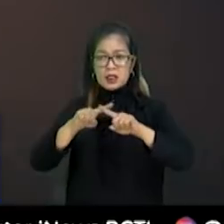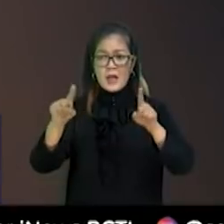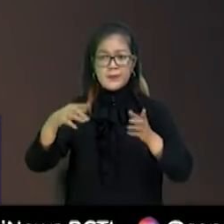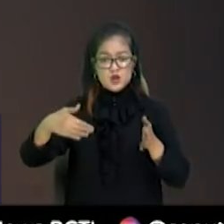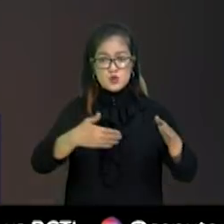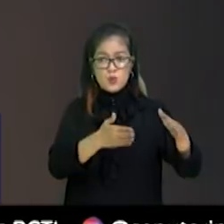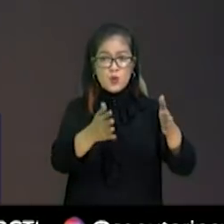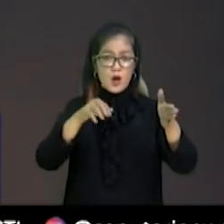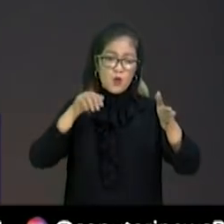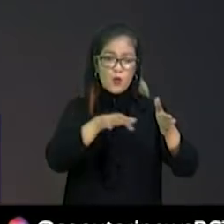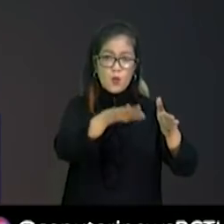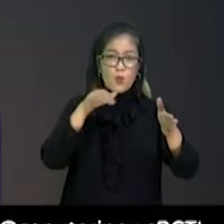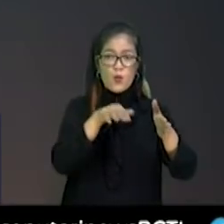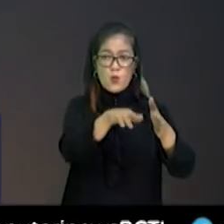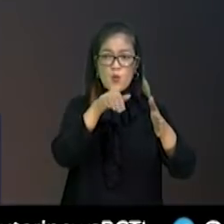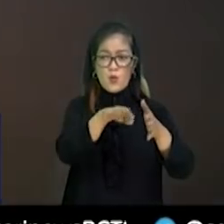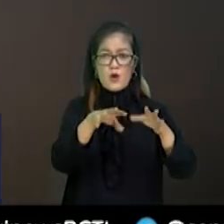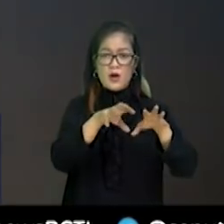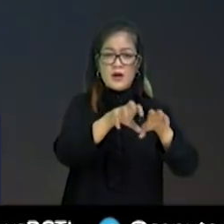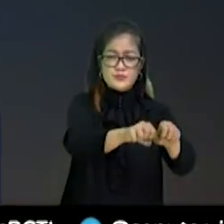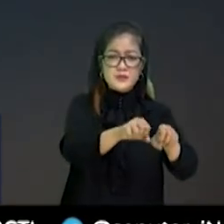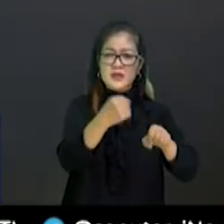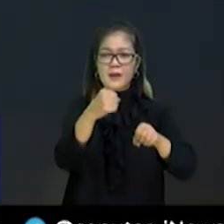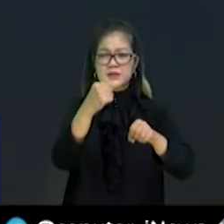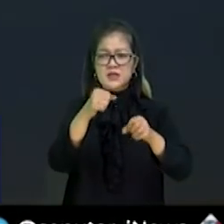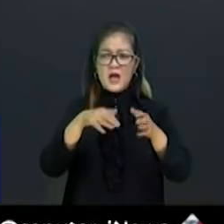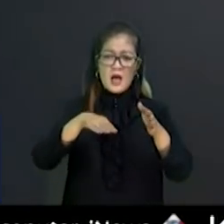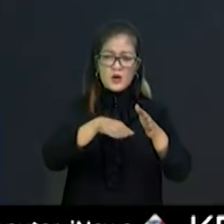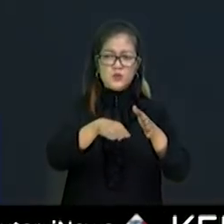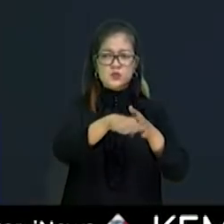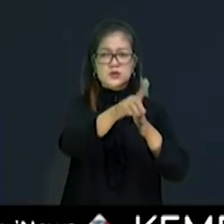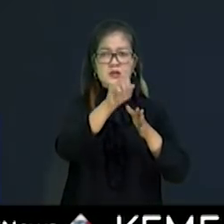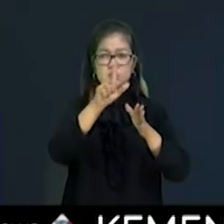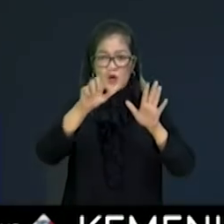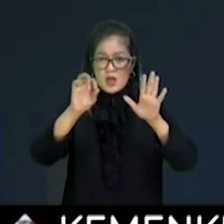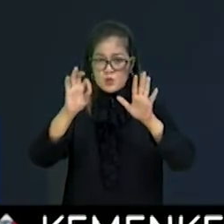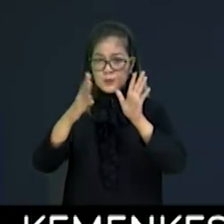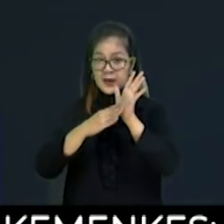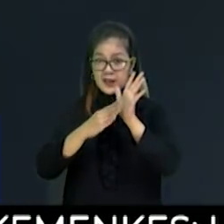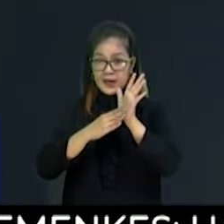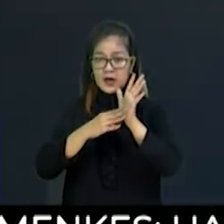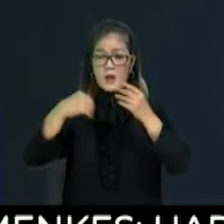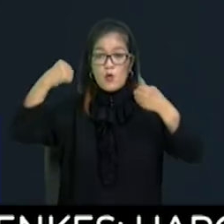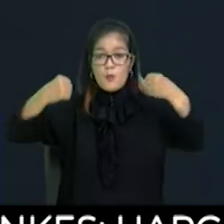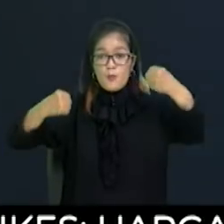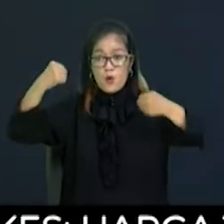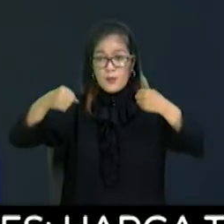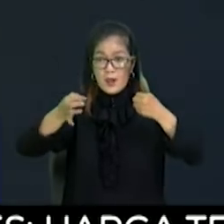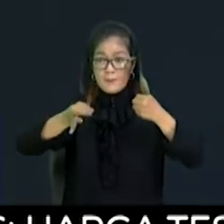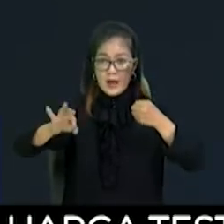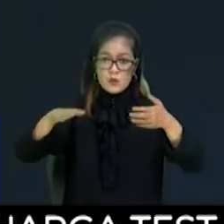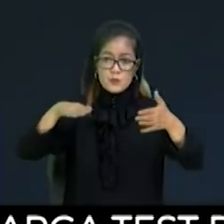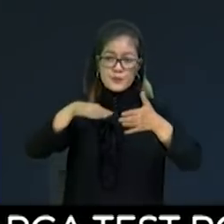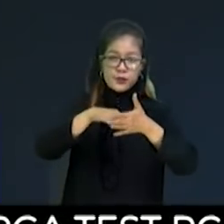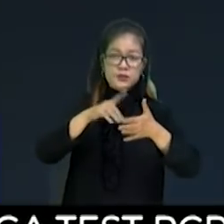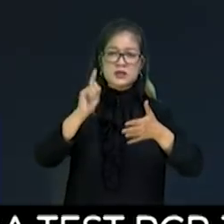mobil tidak bisa dihentikan dan terhanyut hingga ratusan meter mobil baru berhenti setelah tertahan batang kayu dan bambu yang dipasang warga